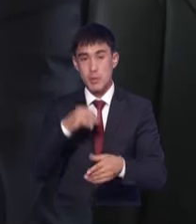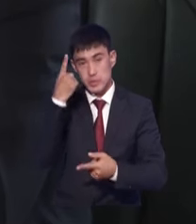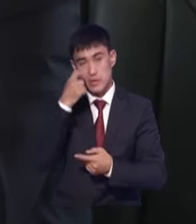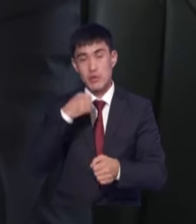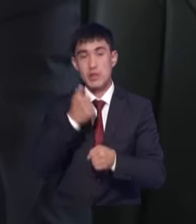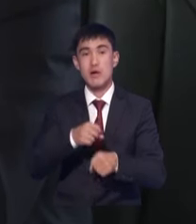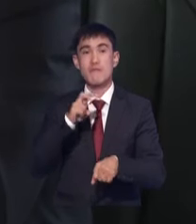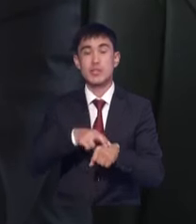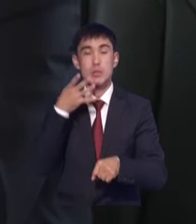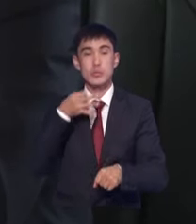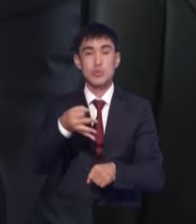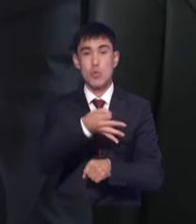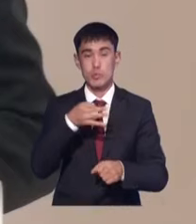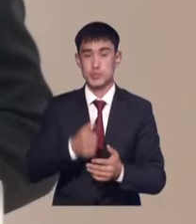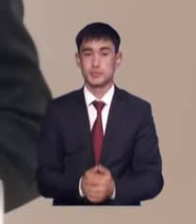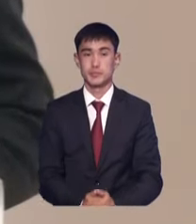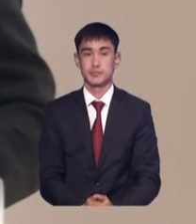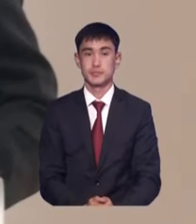заявил главный врач Алматинской области.